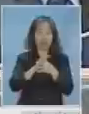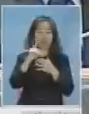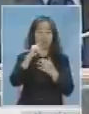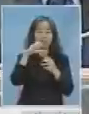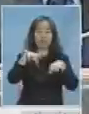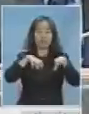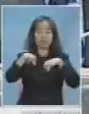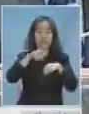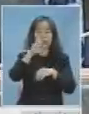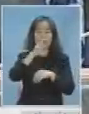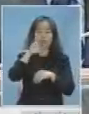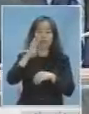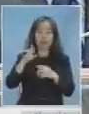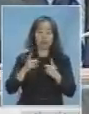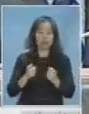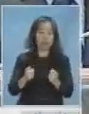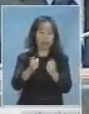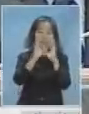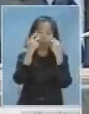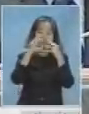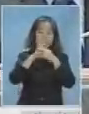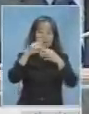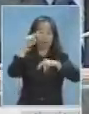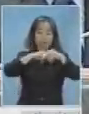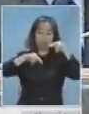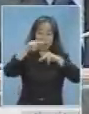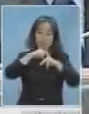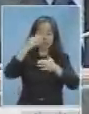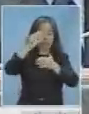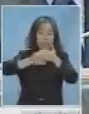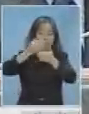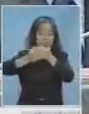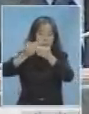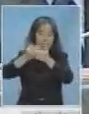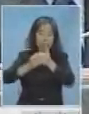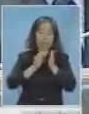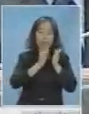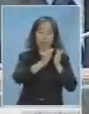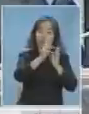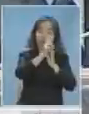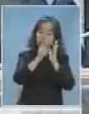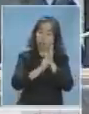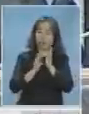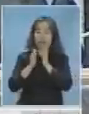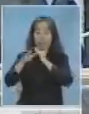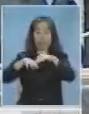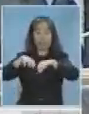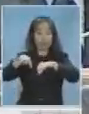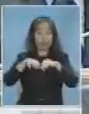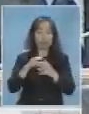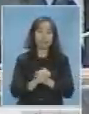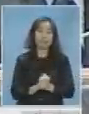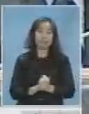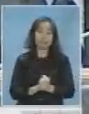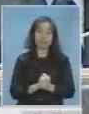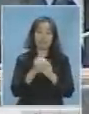บของการตรวจสอบระหว่างฝ่ายนิติบัญญัติกับฝ่ายบริหารครับท่านประธานครับ